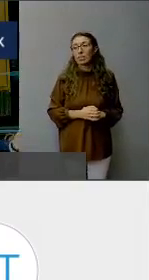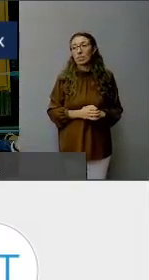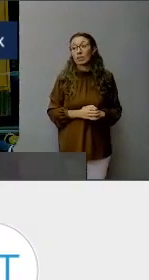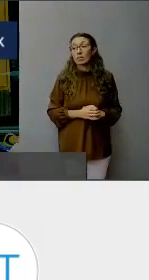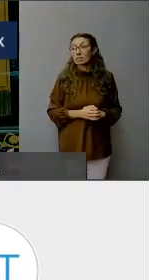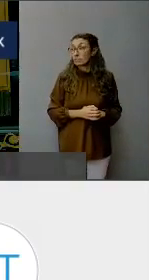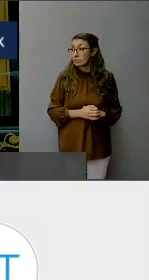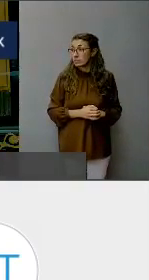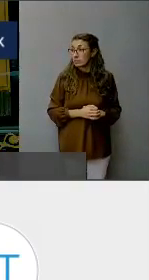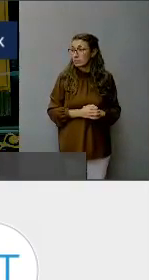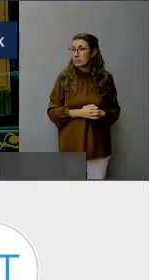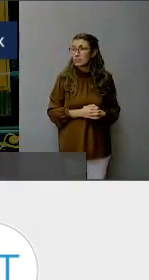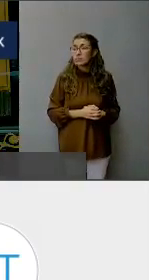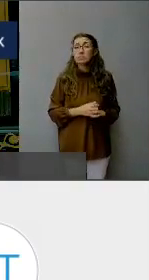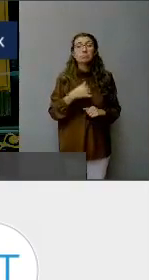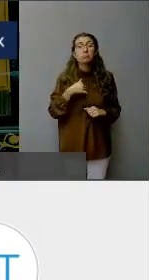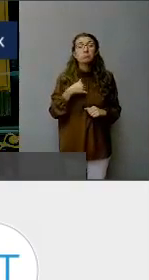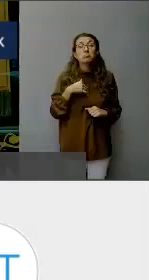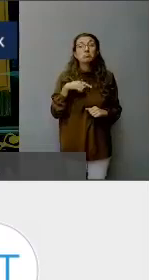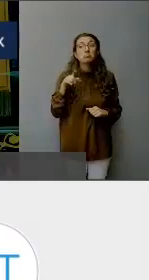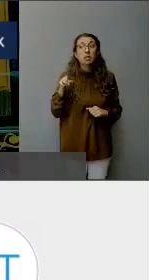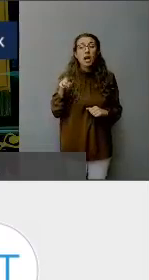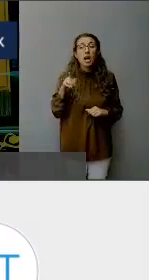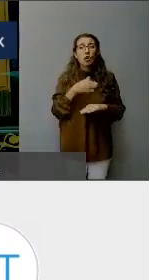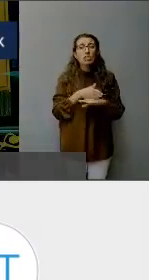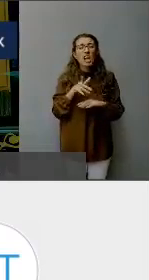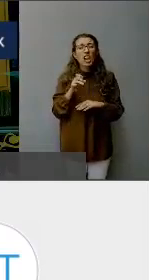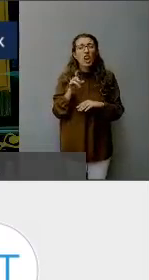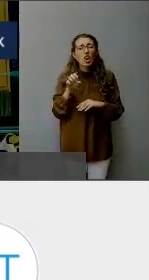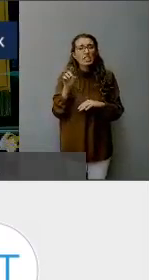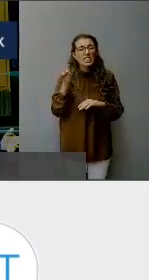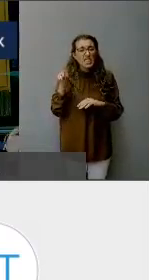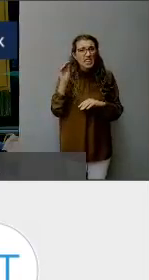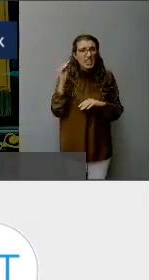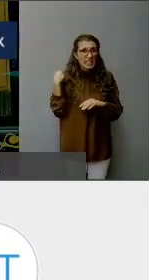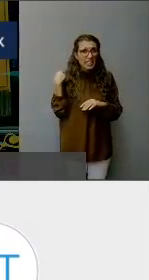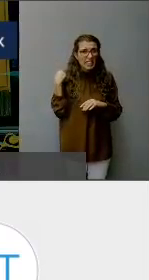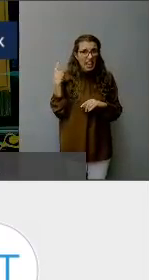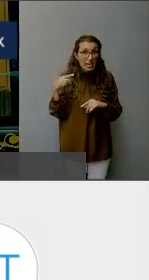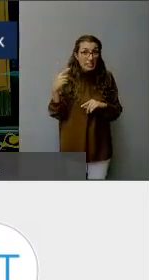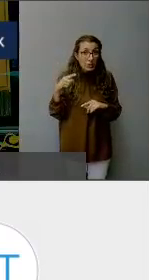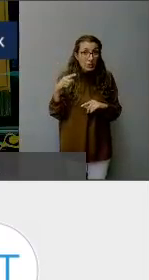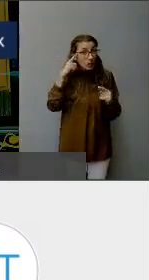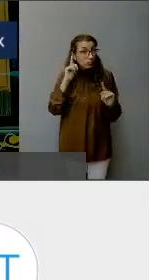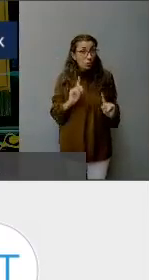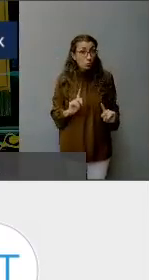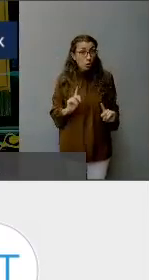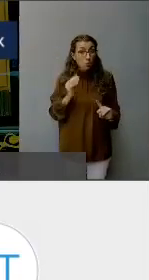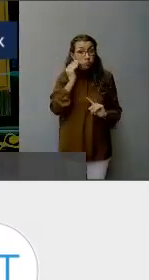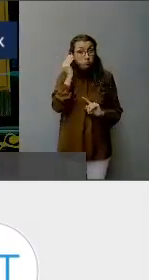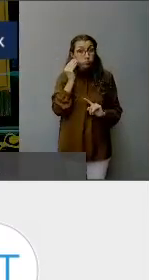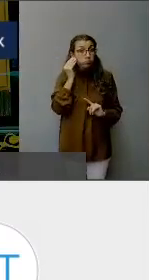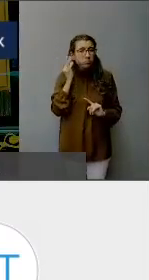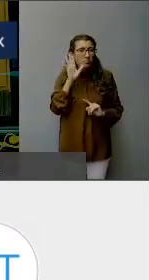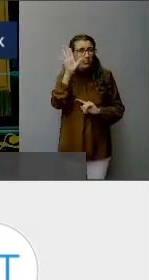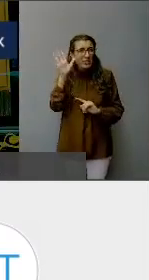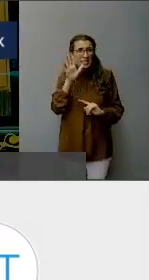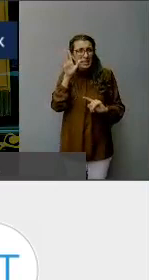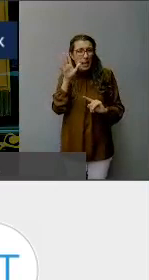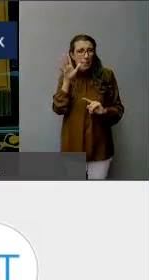su questa sua richiesta consigliera lodi non so se la segreteria valutato non mi pare che sia una mozione d'ordine una